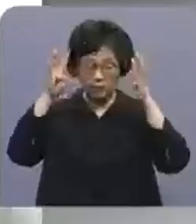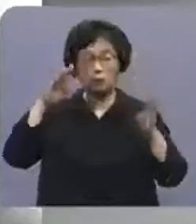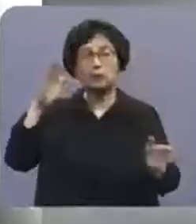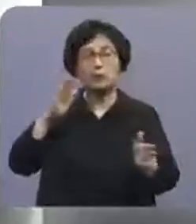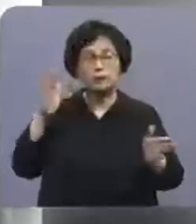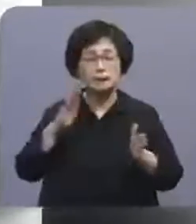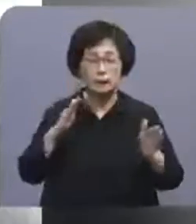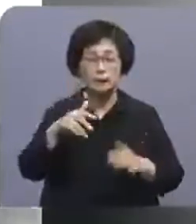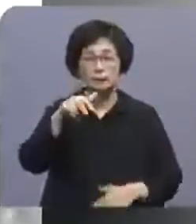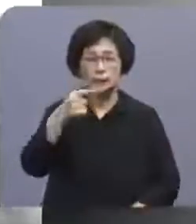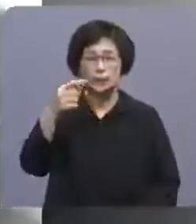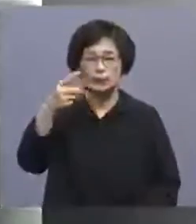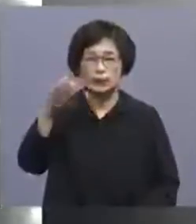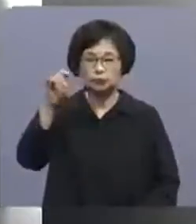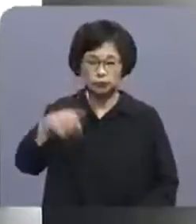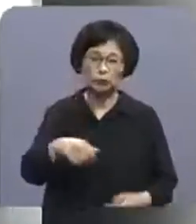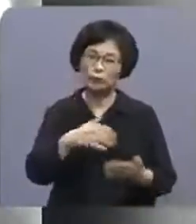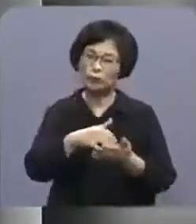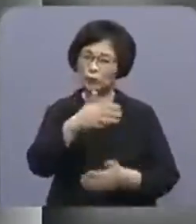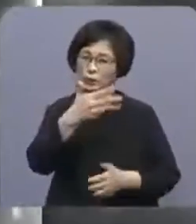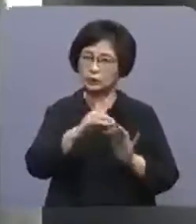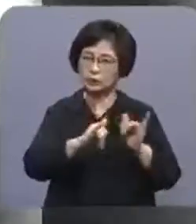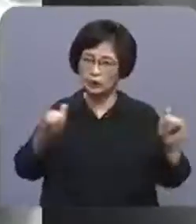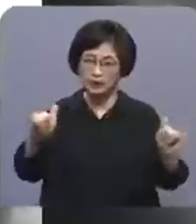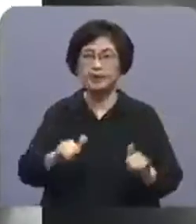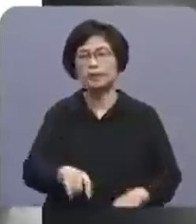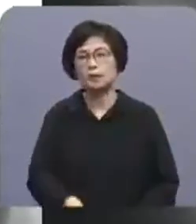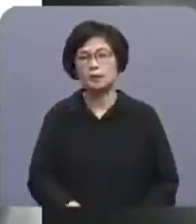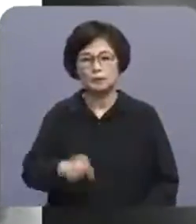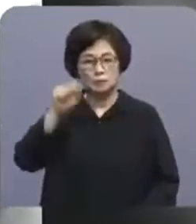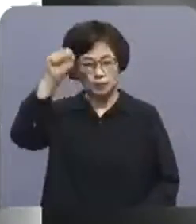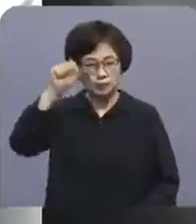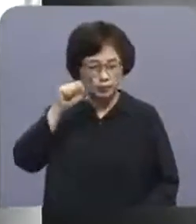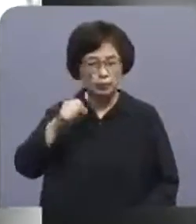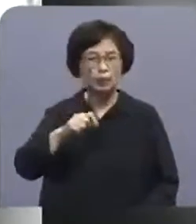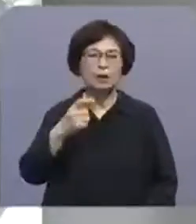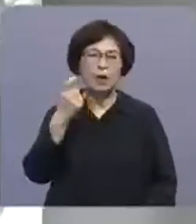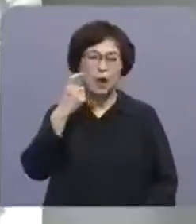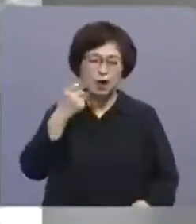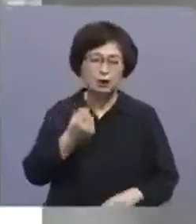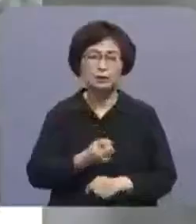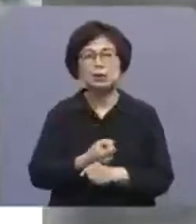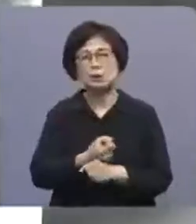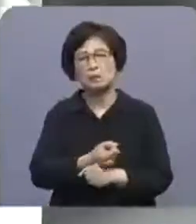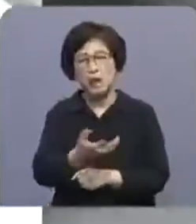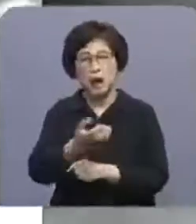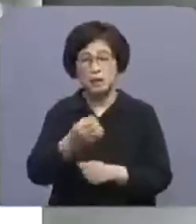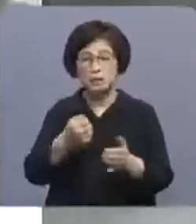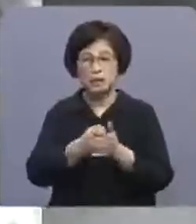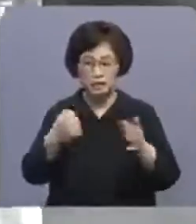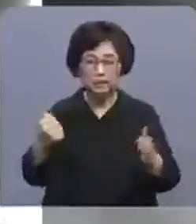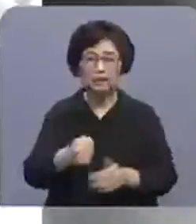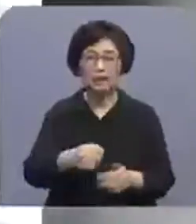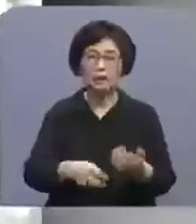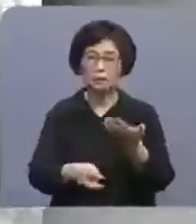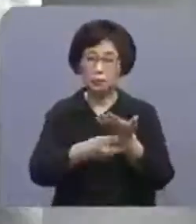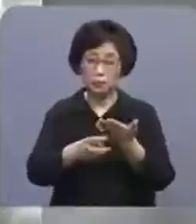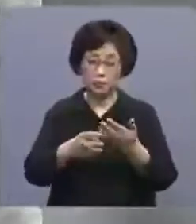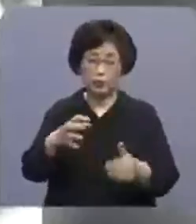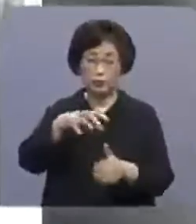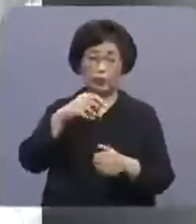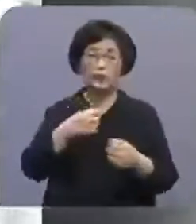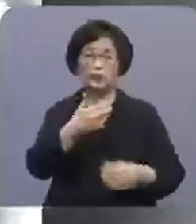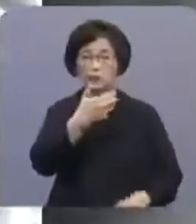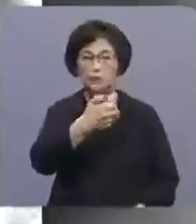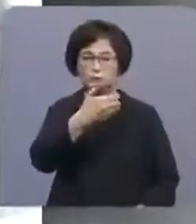조태훈 씨등 8명은 허그 없이 5개 시위를 했다거나 유언비어를 유포했다는 등의 개헌포고를 위반한 혐의로 79년